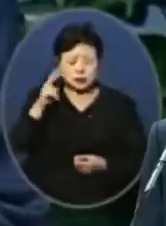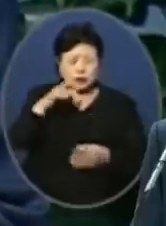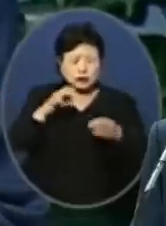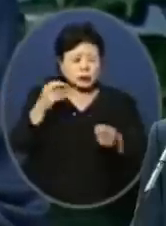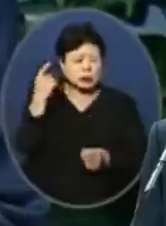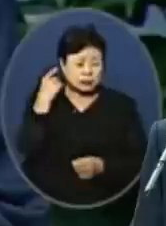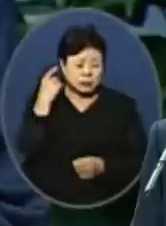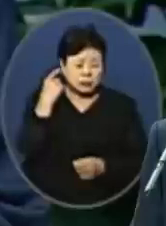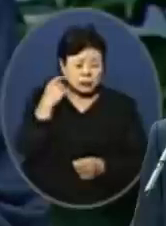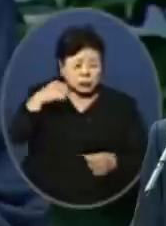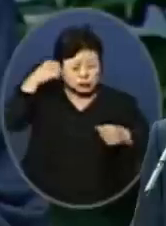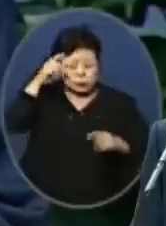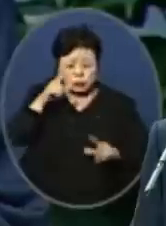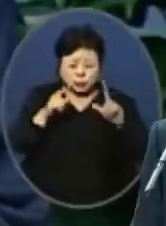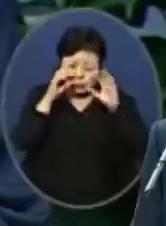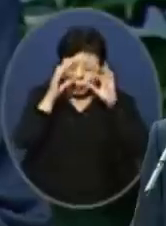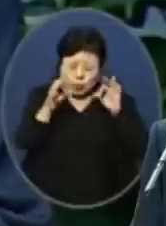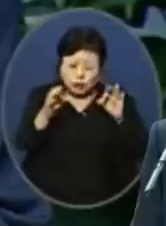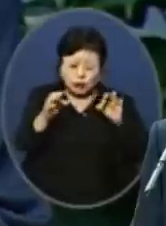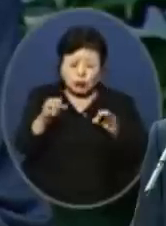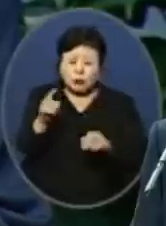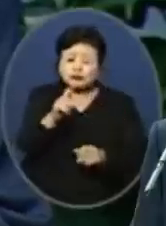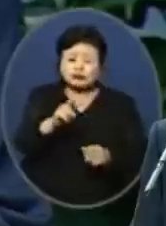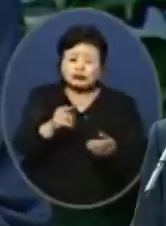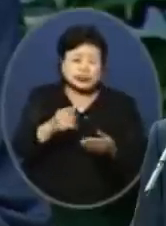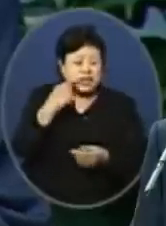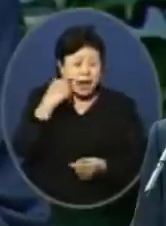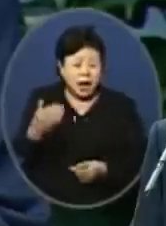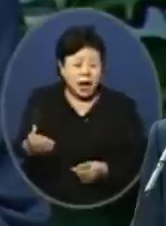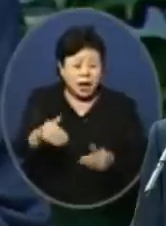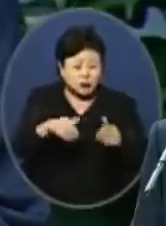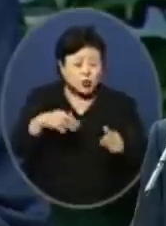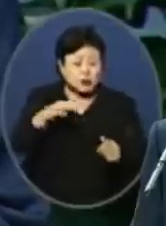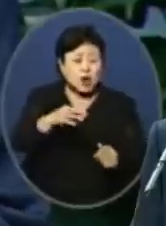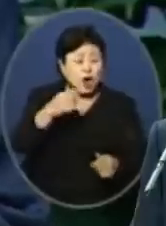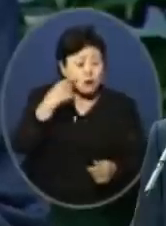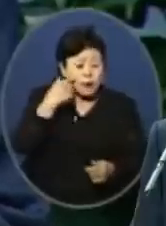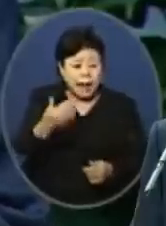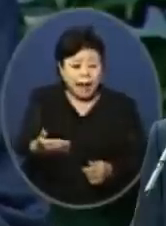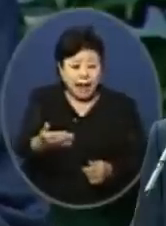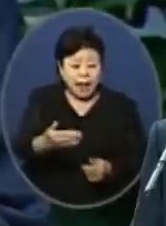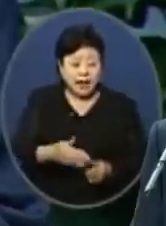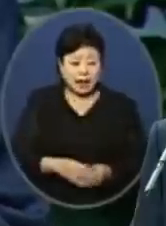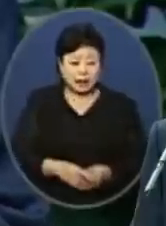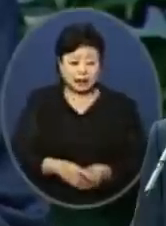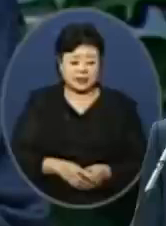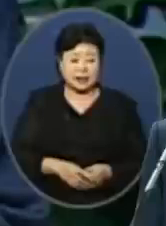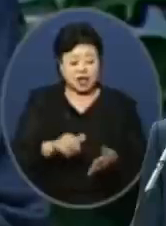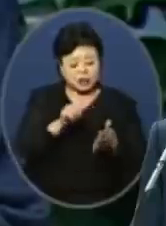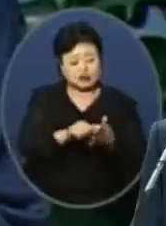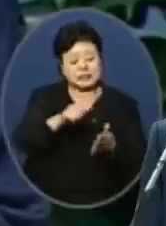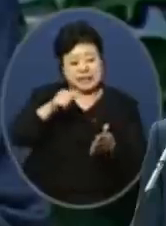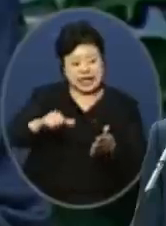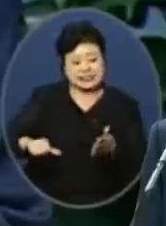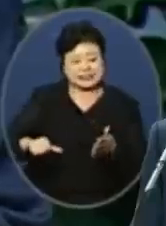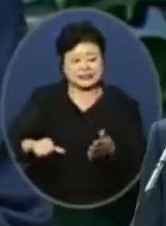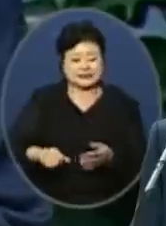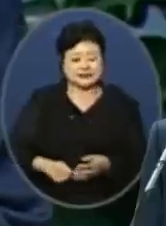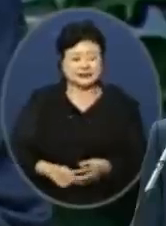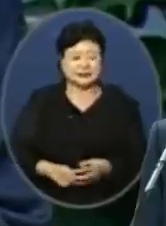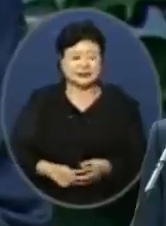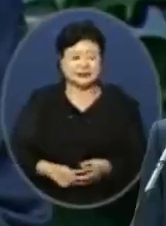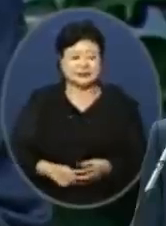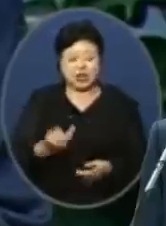노래소리가 들리고 춤추는 모습이 보여서 이거 웬일인가? 종을 불러서 물었습니다. 당신의 둘째